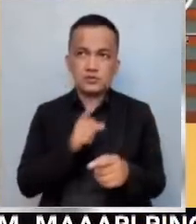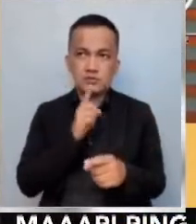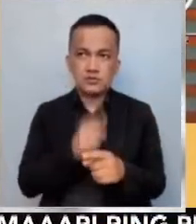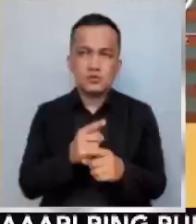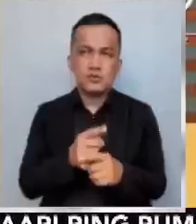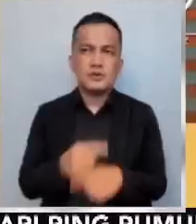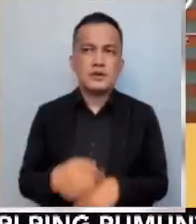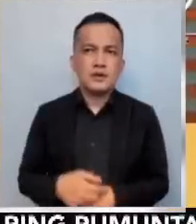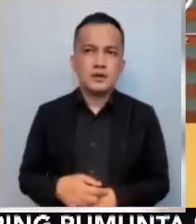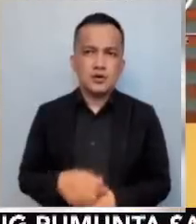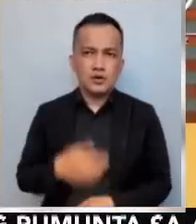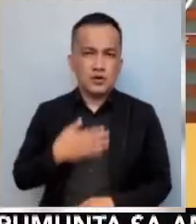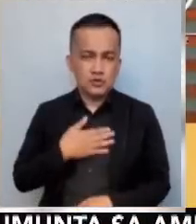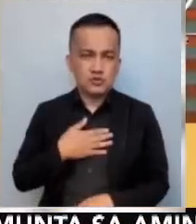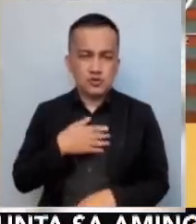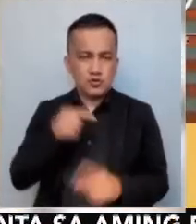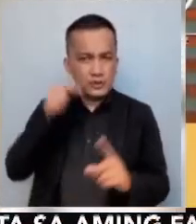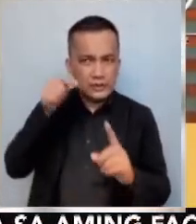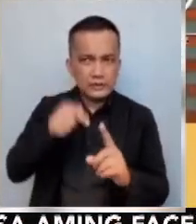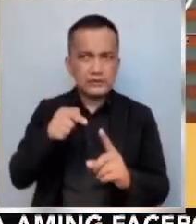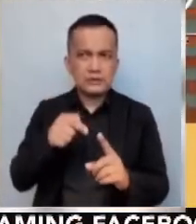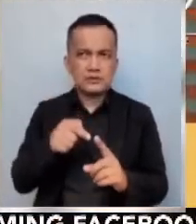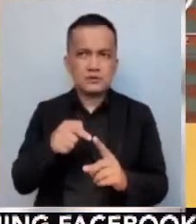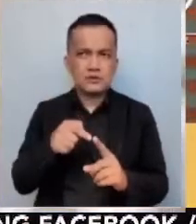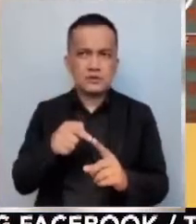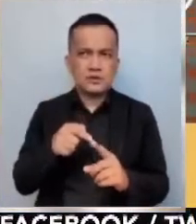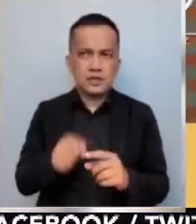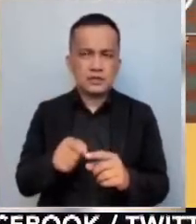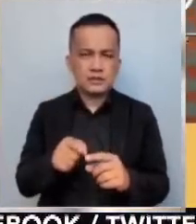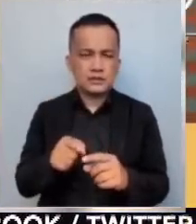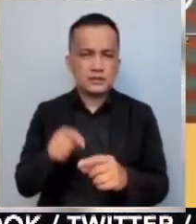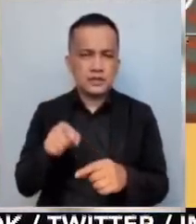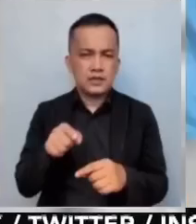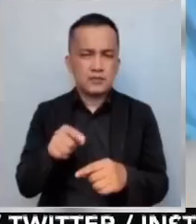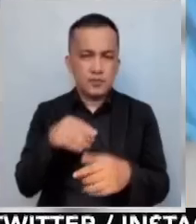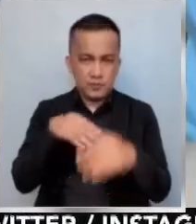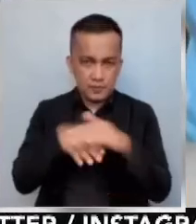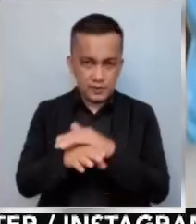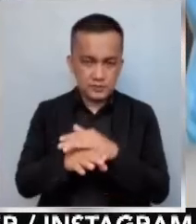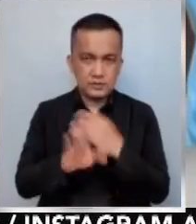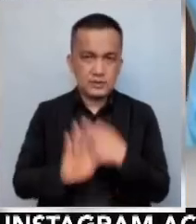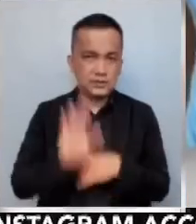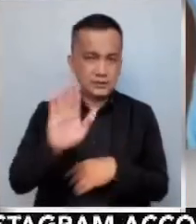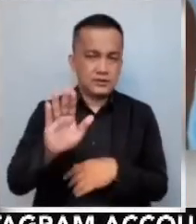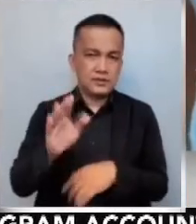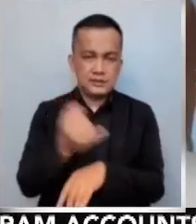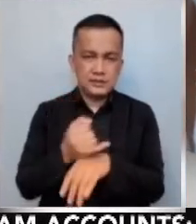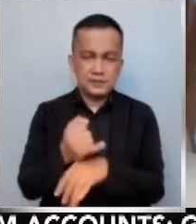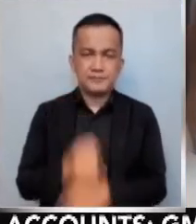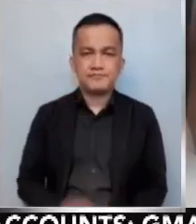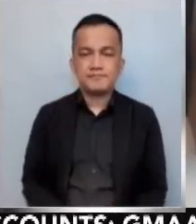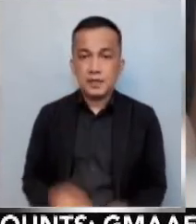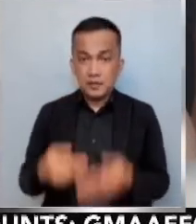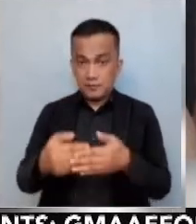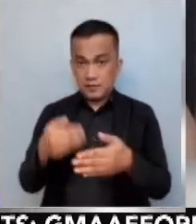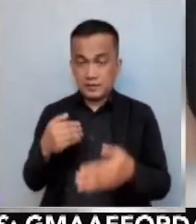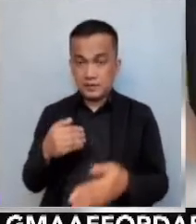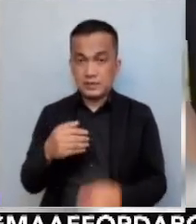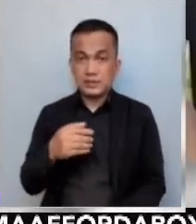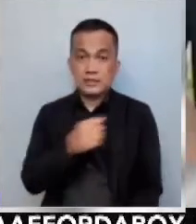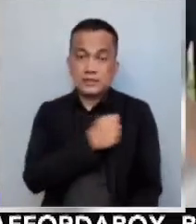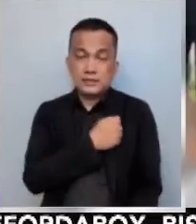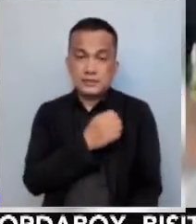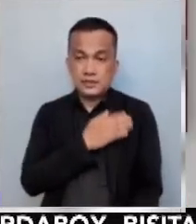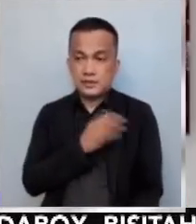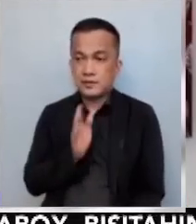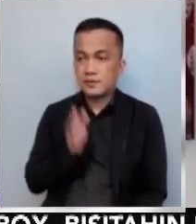nga motibo nga nisulod sa inyuhang isla. Bago yan, nagpunta si VP Sara sa bayan ng Clarin